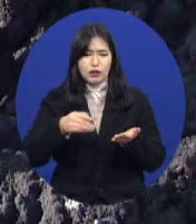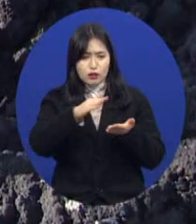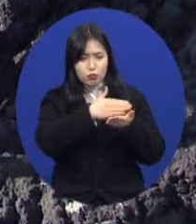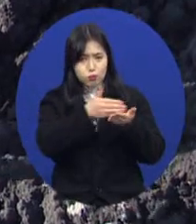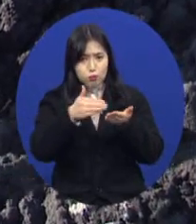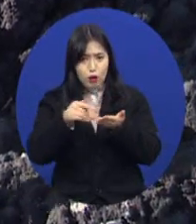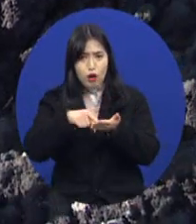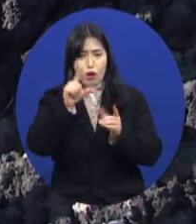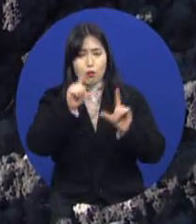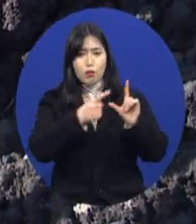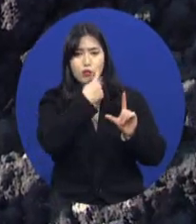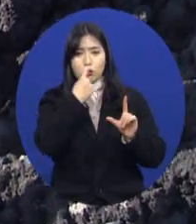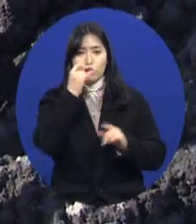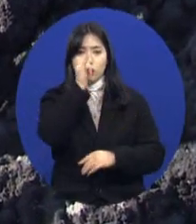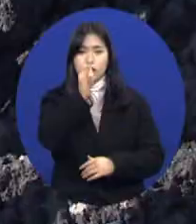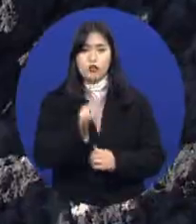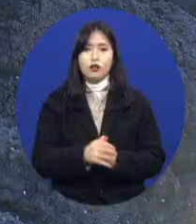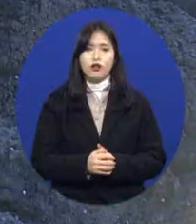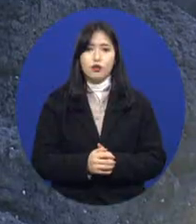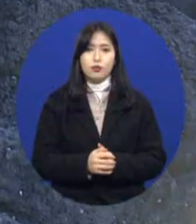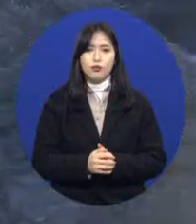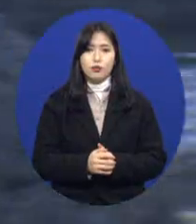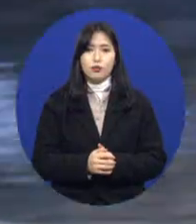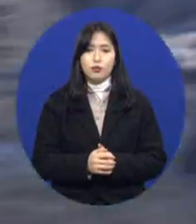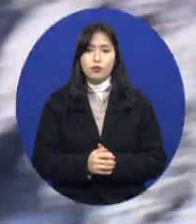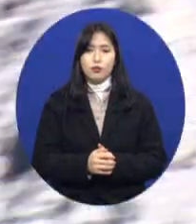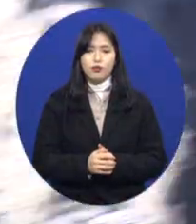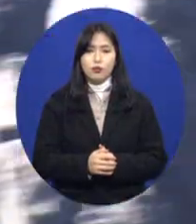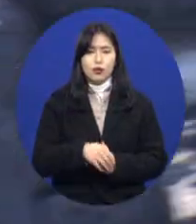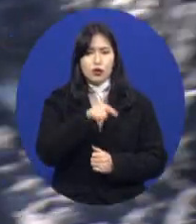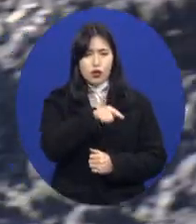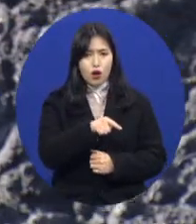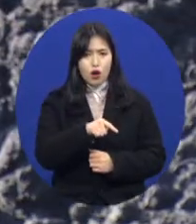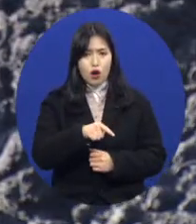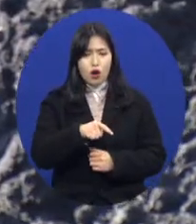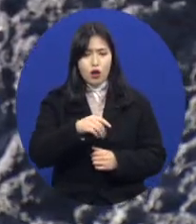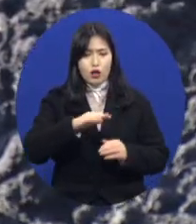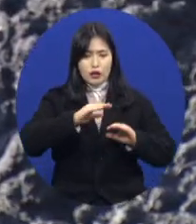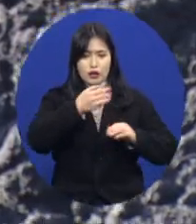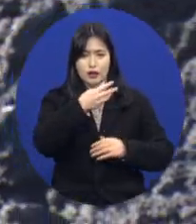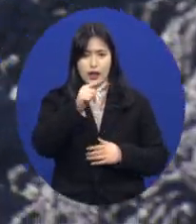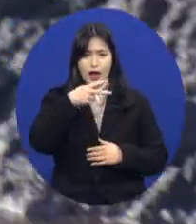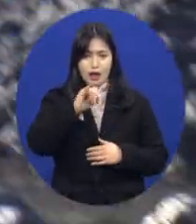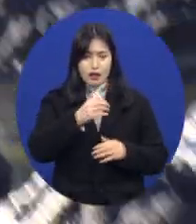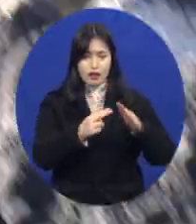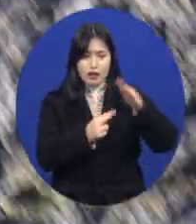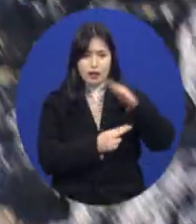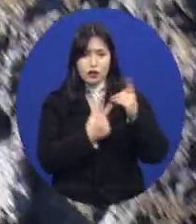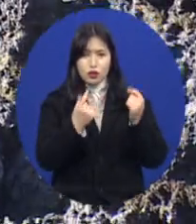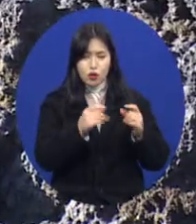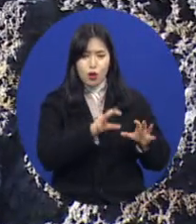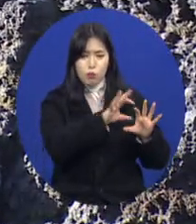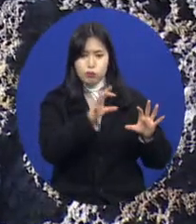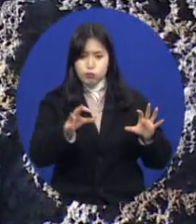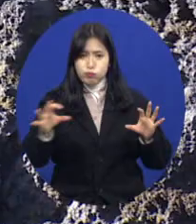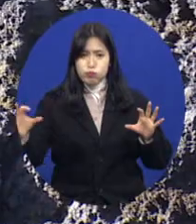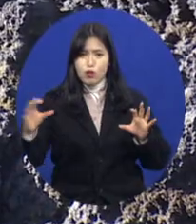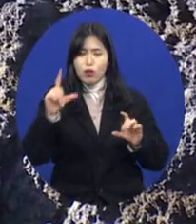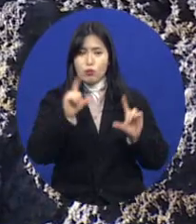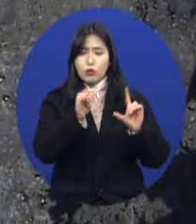흔적들이 눈에 띕니다 마치 징검다리를 노털 여기저기 바위 위에 팔라